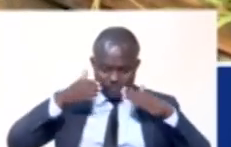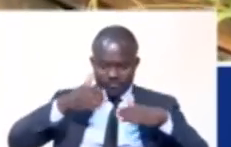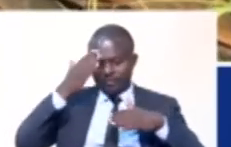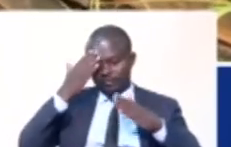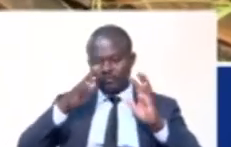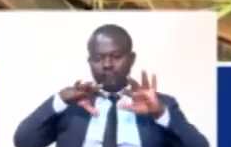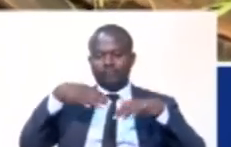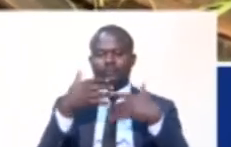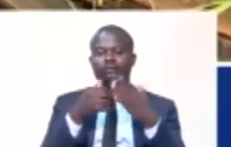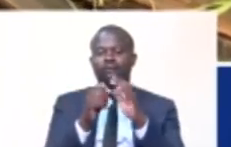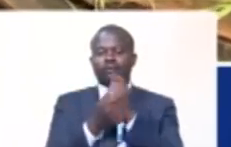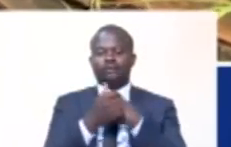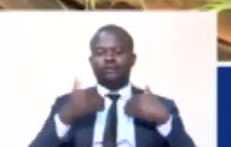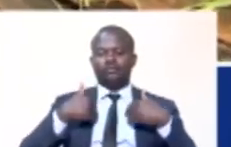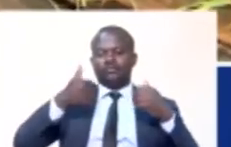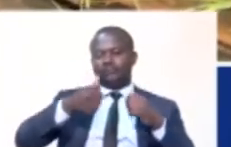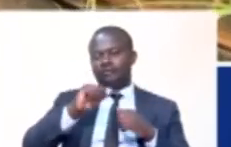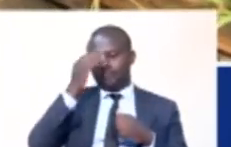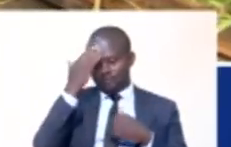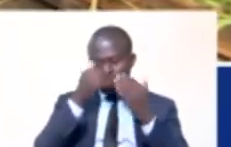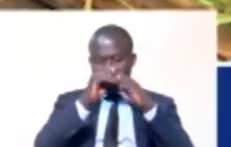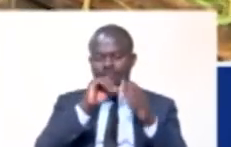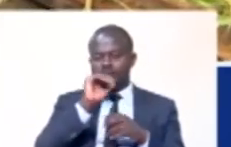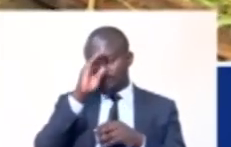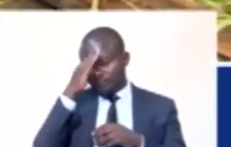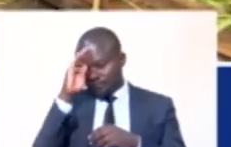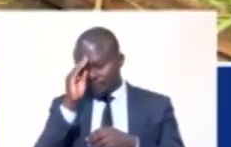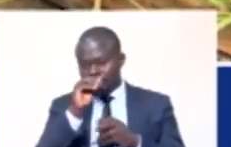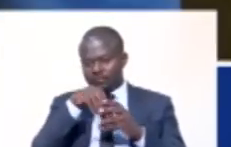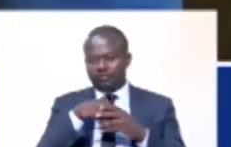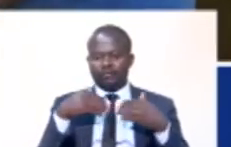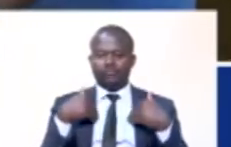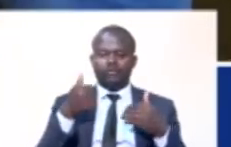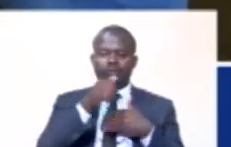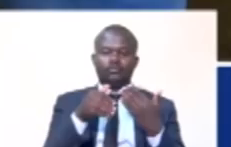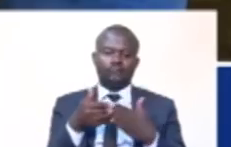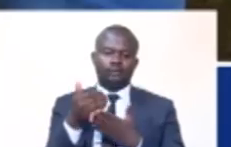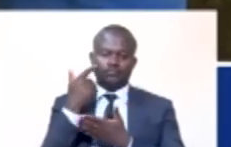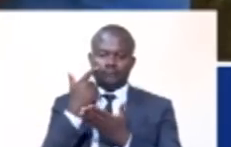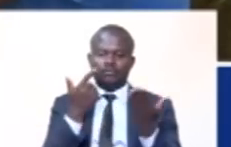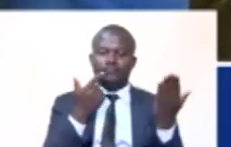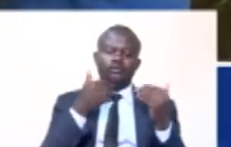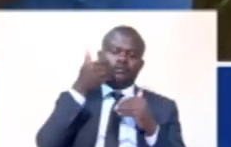uko byahinduye ubuzima bwabo, kuko ntabwo dushidikanya ko harimo ubuzima bwabo bwarushaho kuba bwiza, ariko